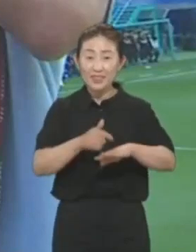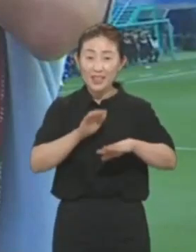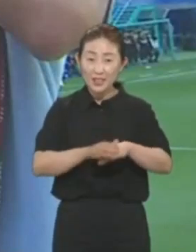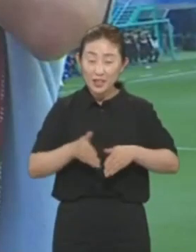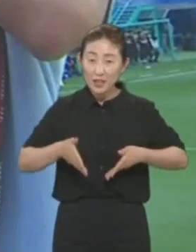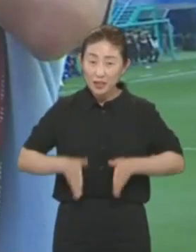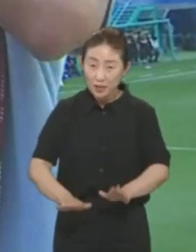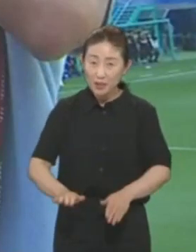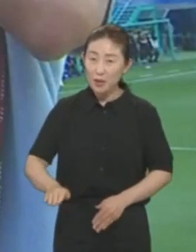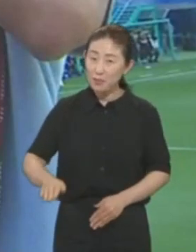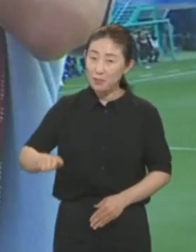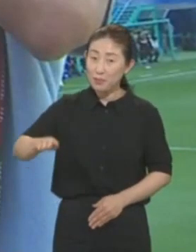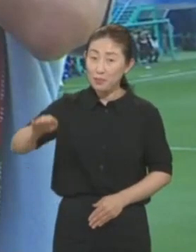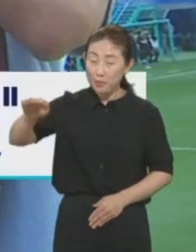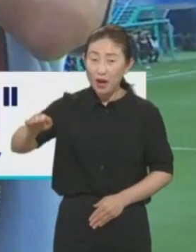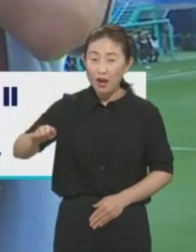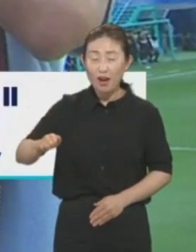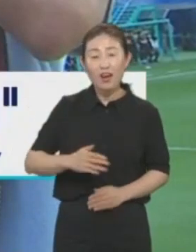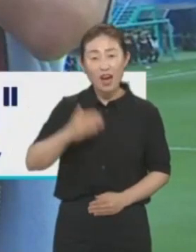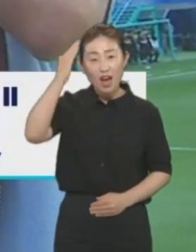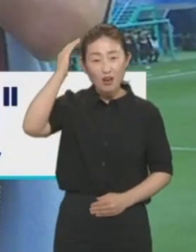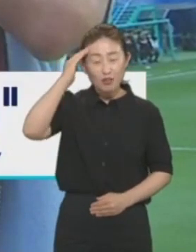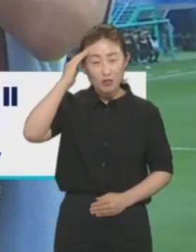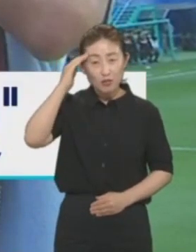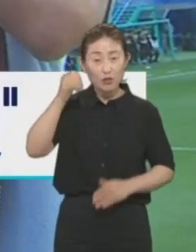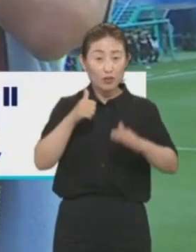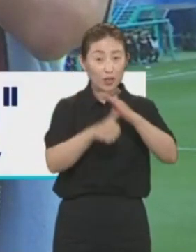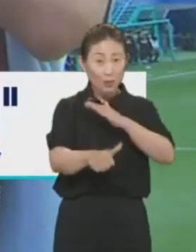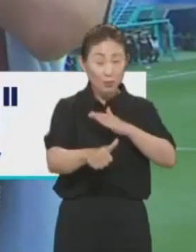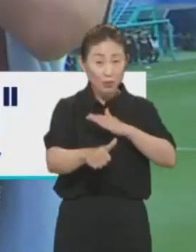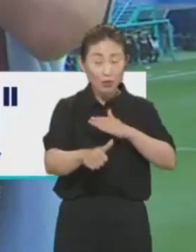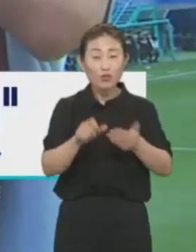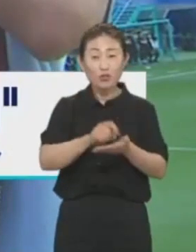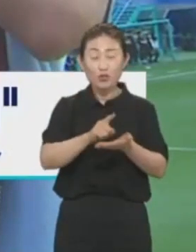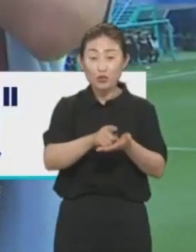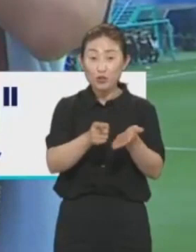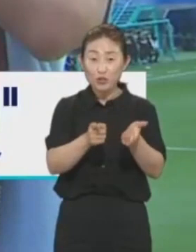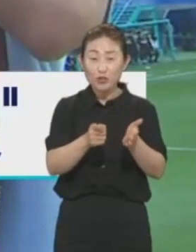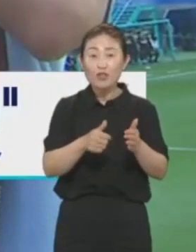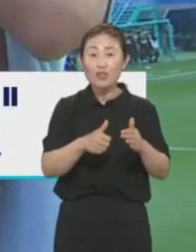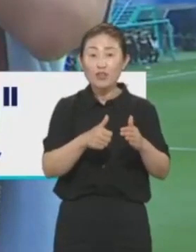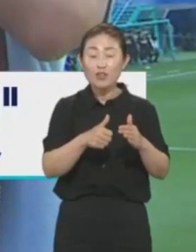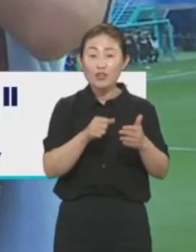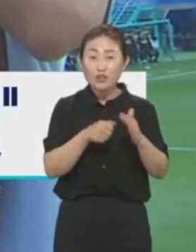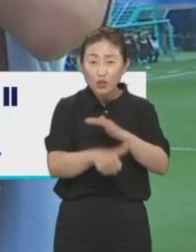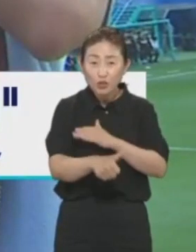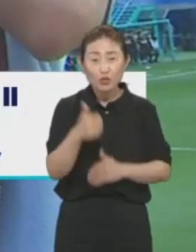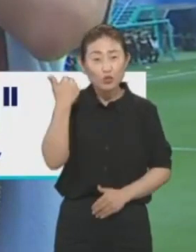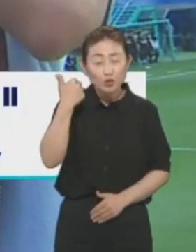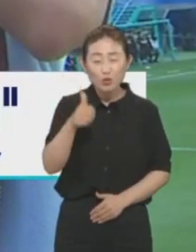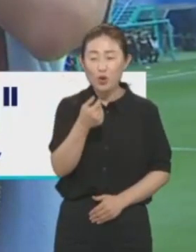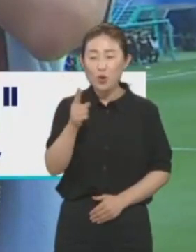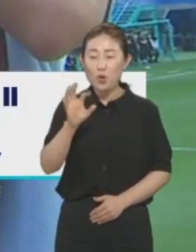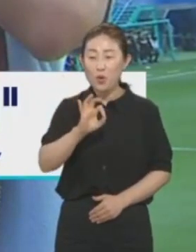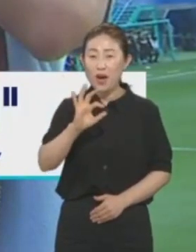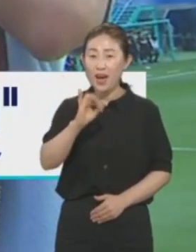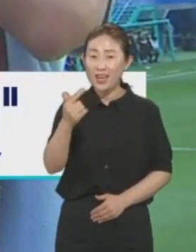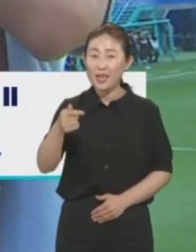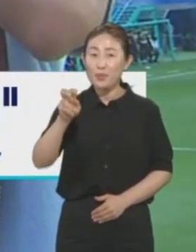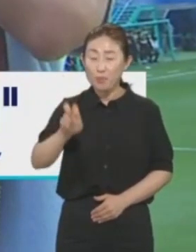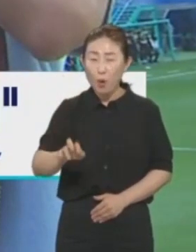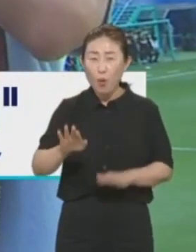대전의 아들이자 대한민국 축구 국가대표팀 황인범 선수가 대전 월드컵 경기장을 찾아 대전 하나시티즌